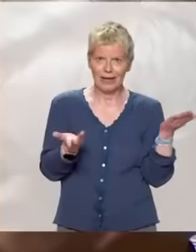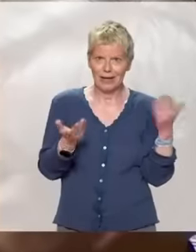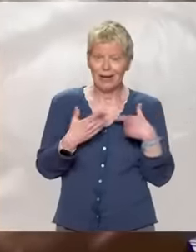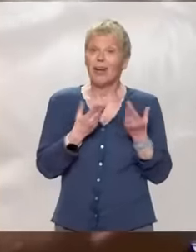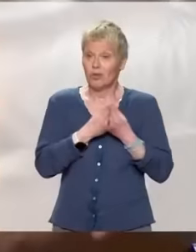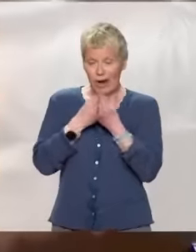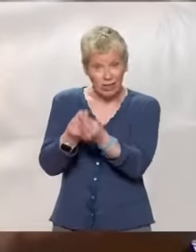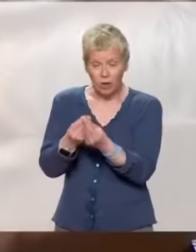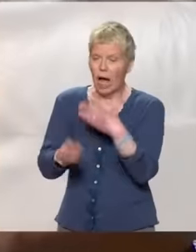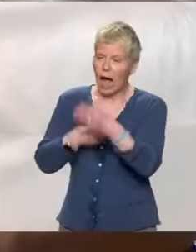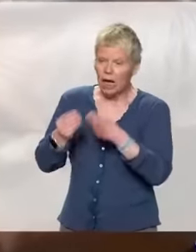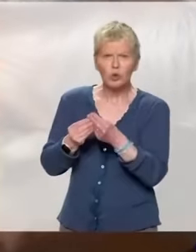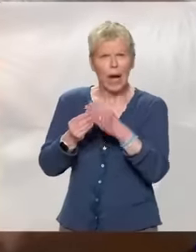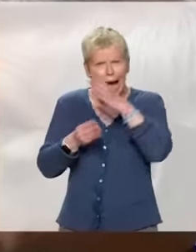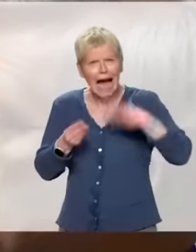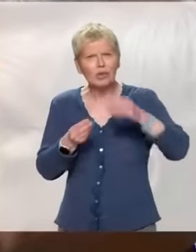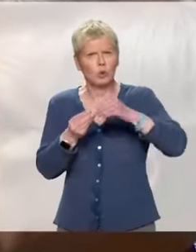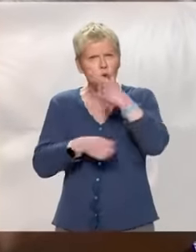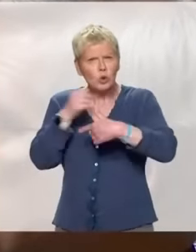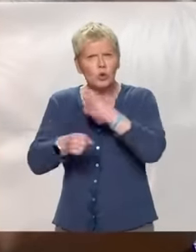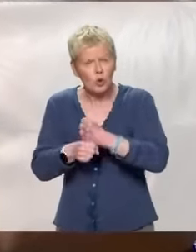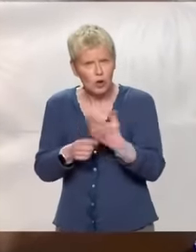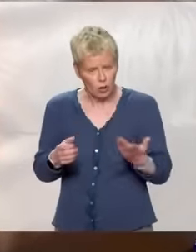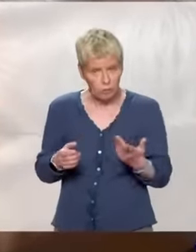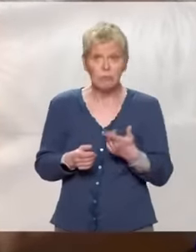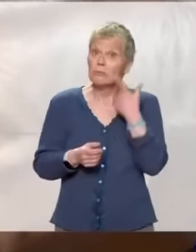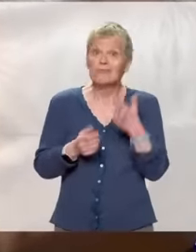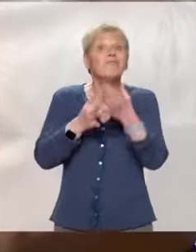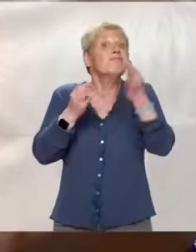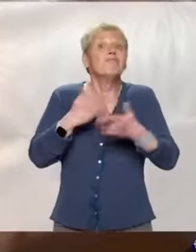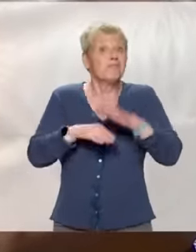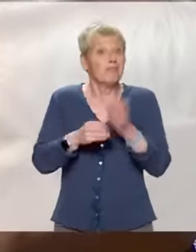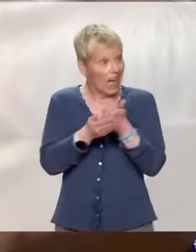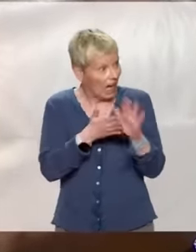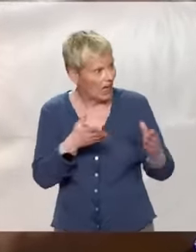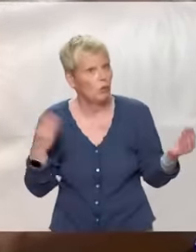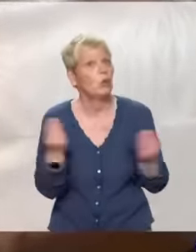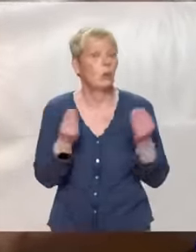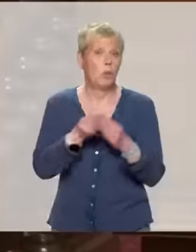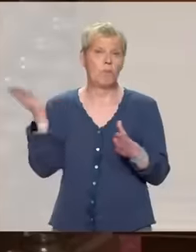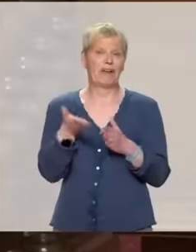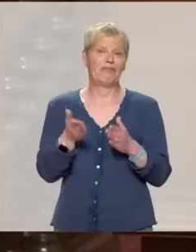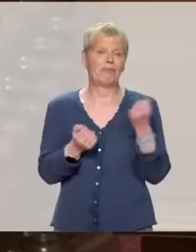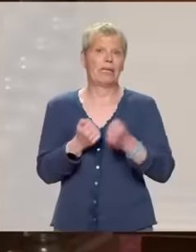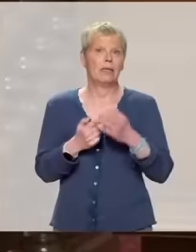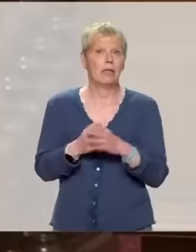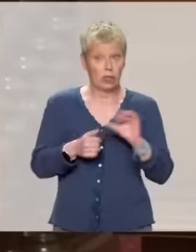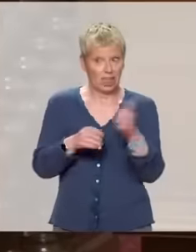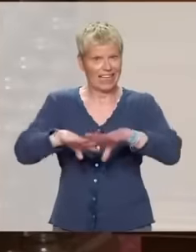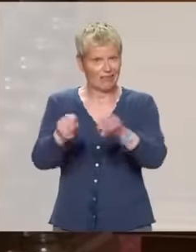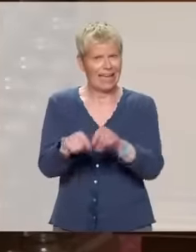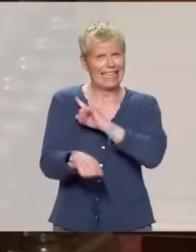faire travailler 2 ans de plus. Loin de la gratuité, la note est salée. Chaque famille voit ses factures